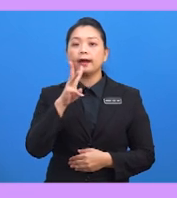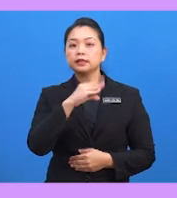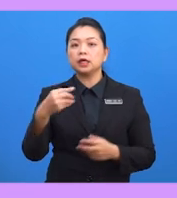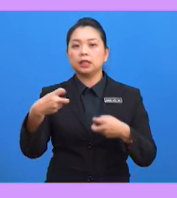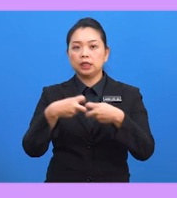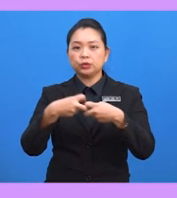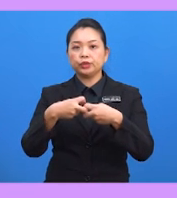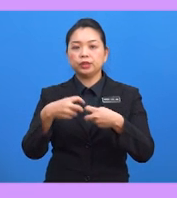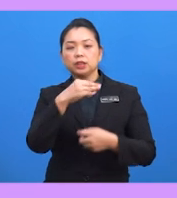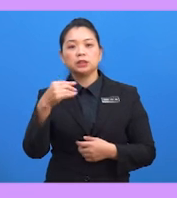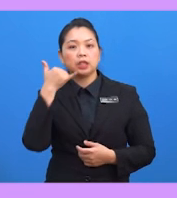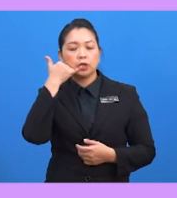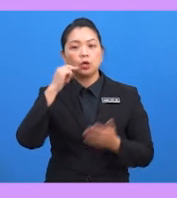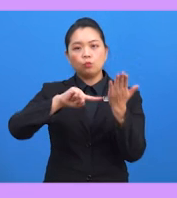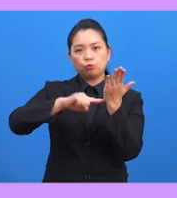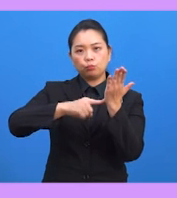pada asalnya berjumlah